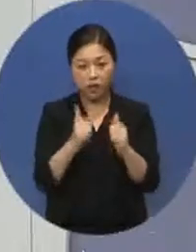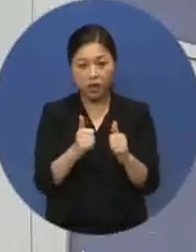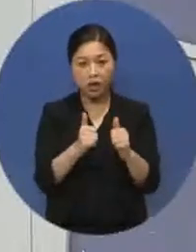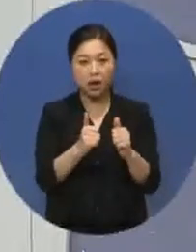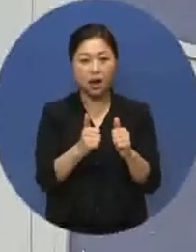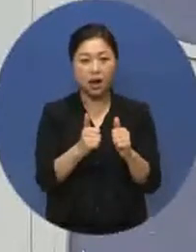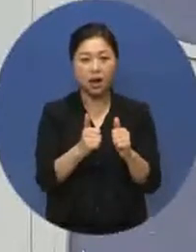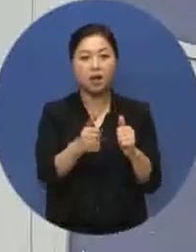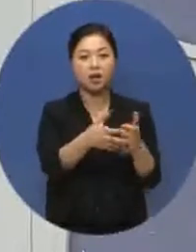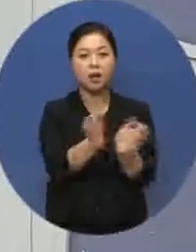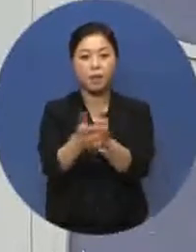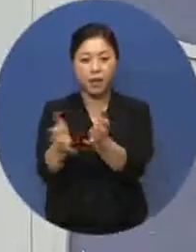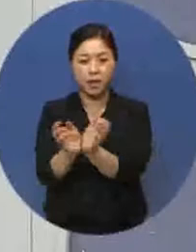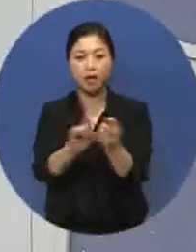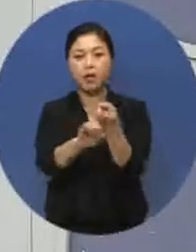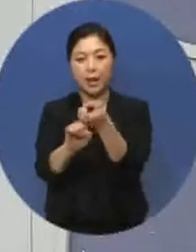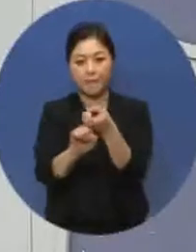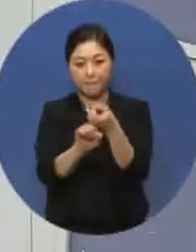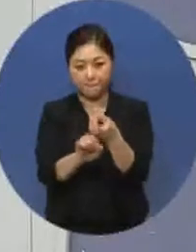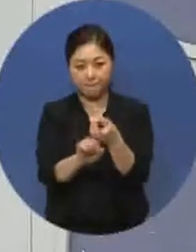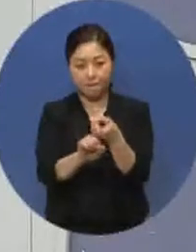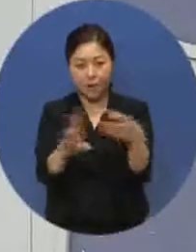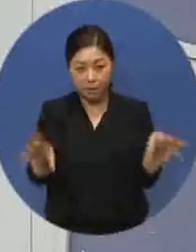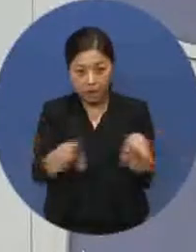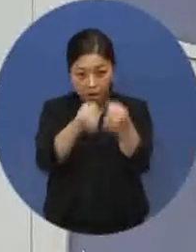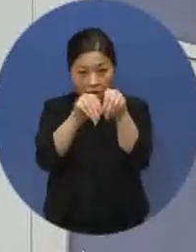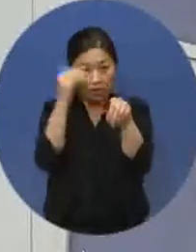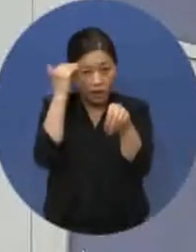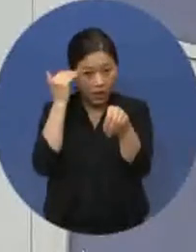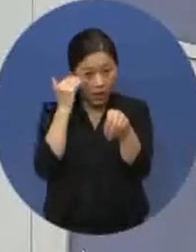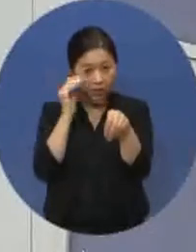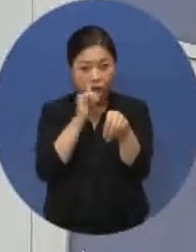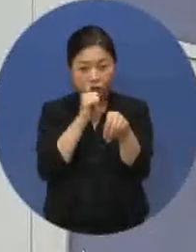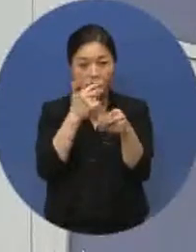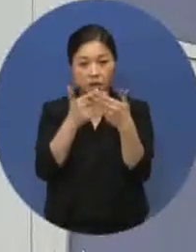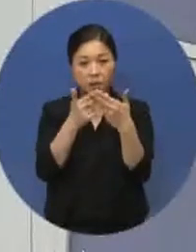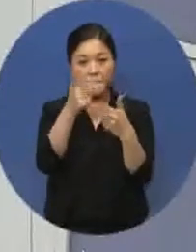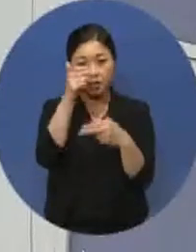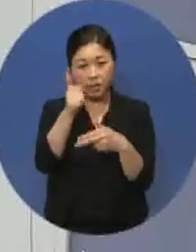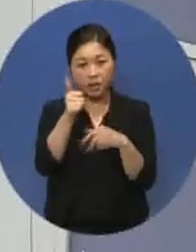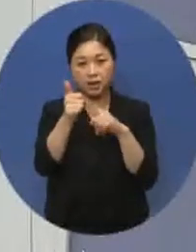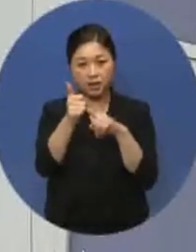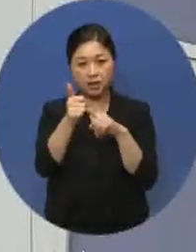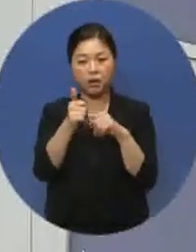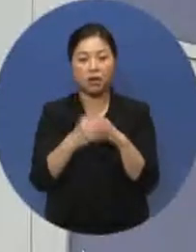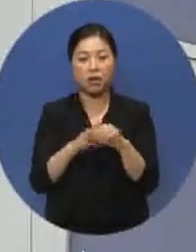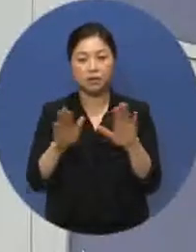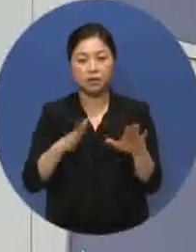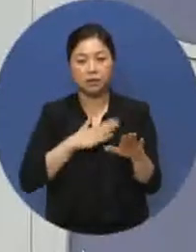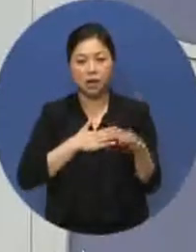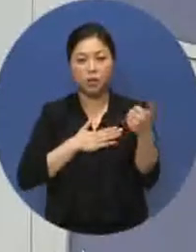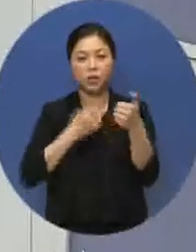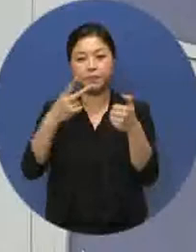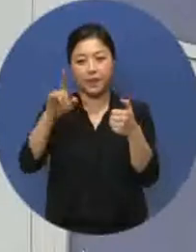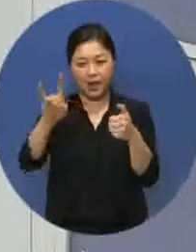연합체입니다. 그래서 대한변호사협회로서 이제 협회장으로서 제가 네. 50대 협회장인데요.